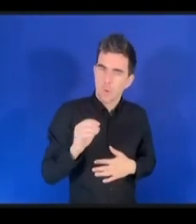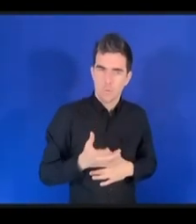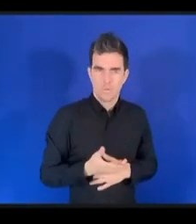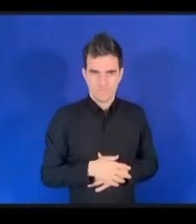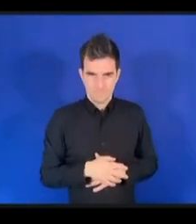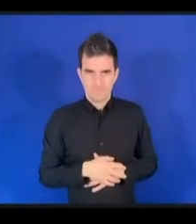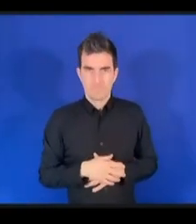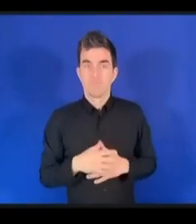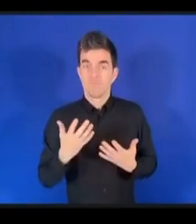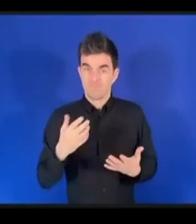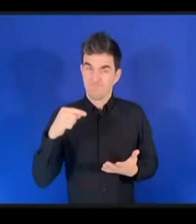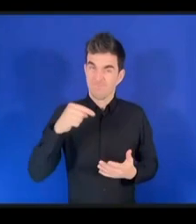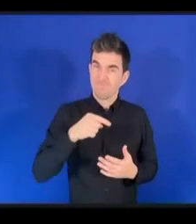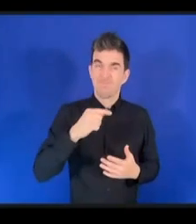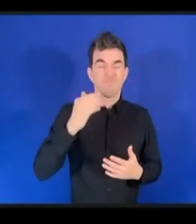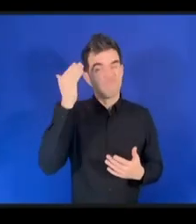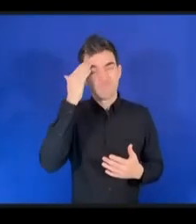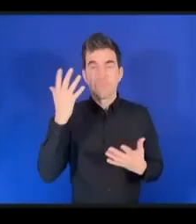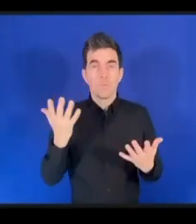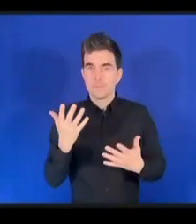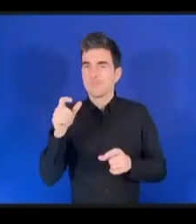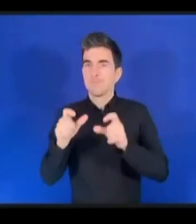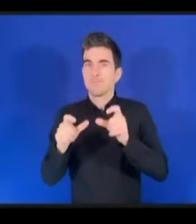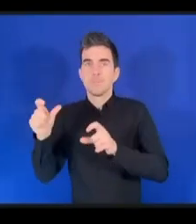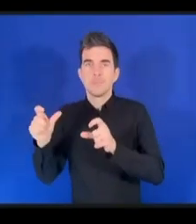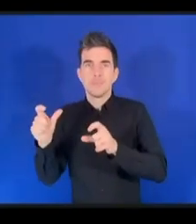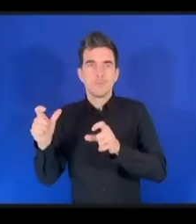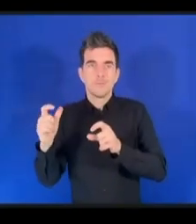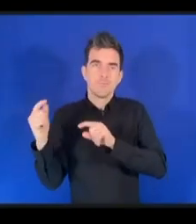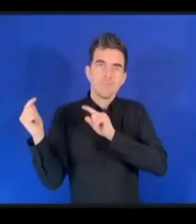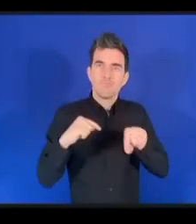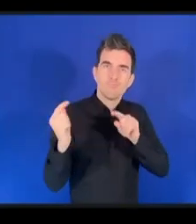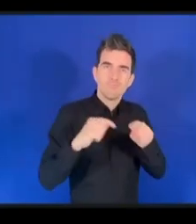力は文化と、そして